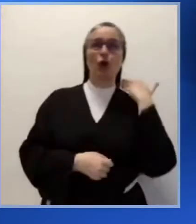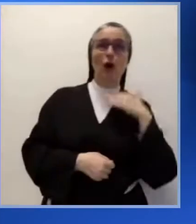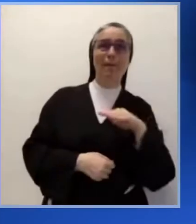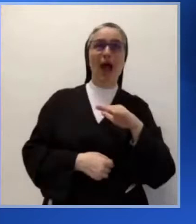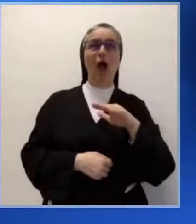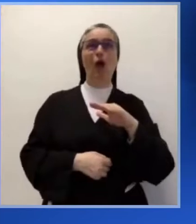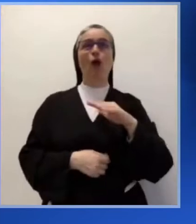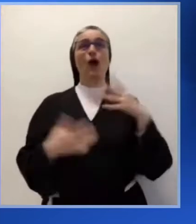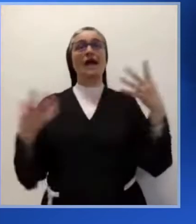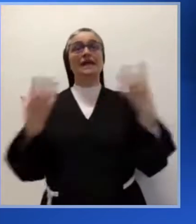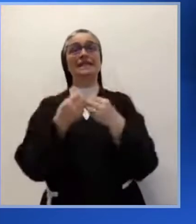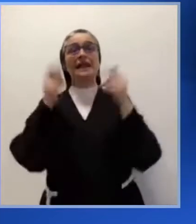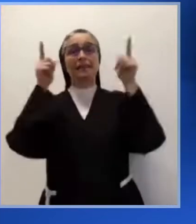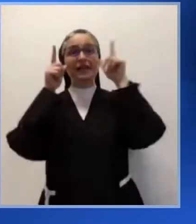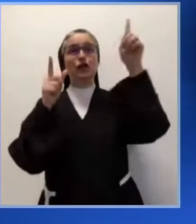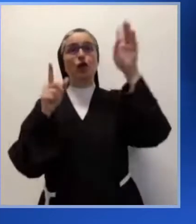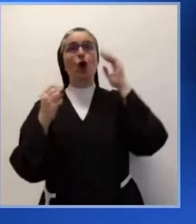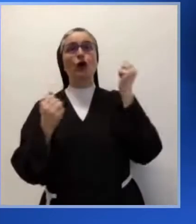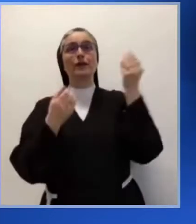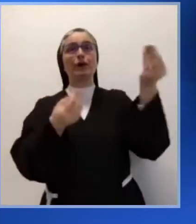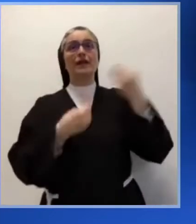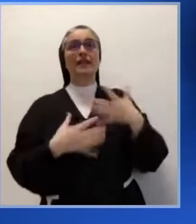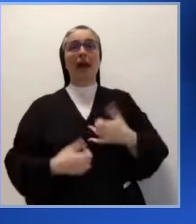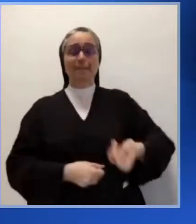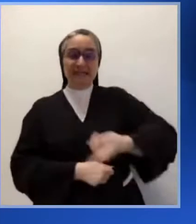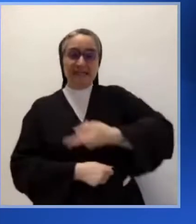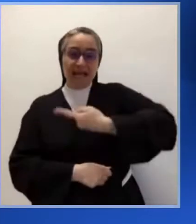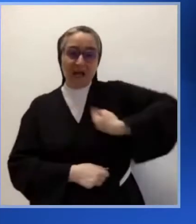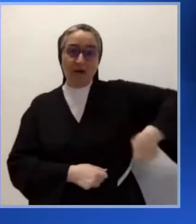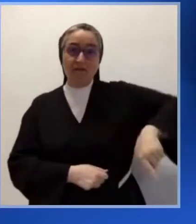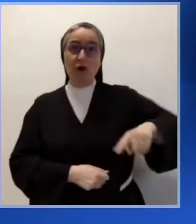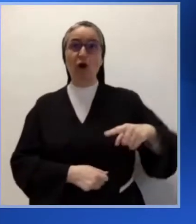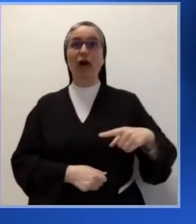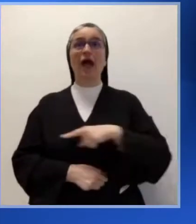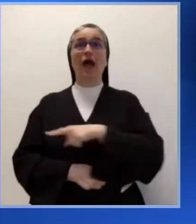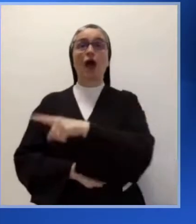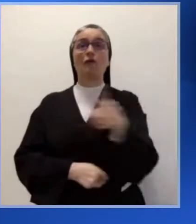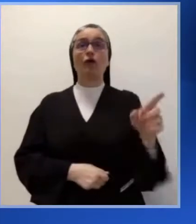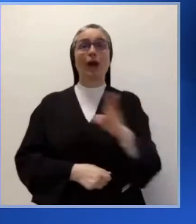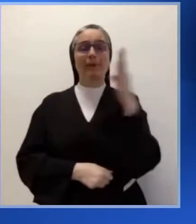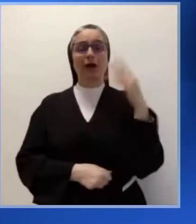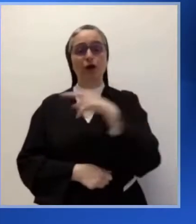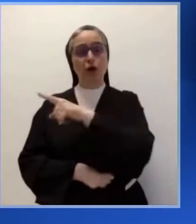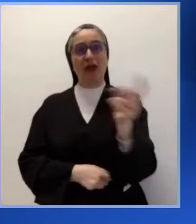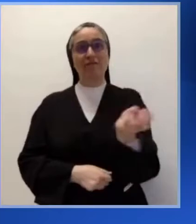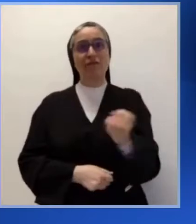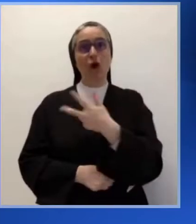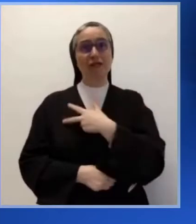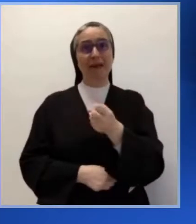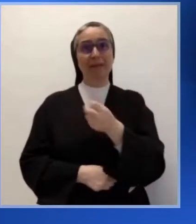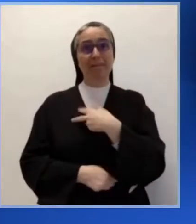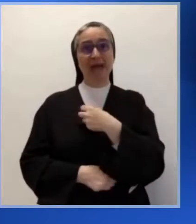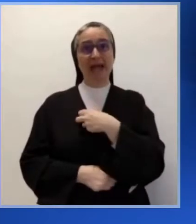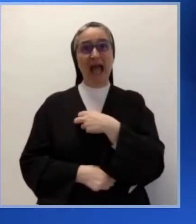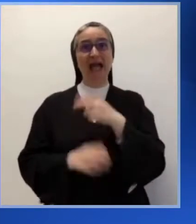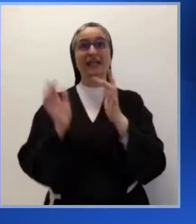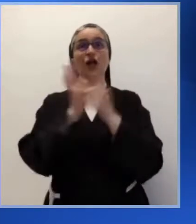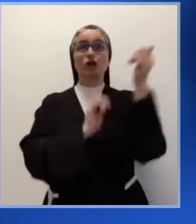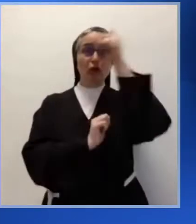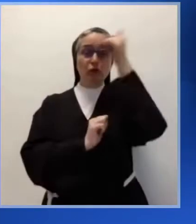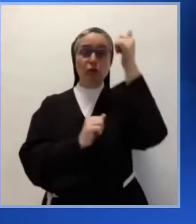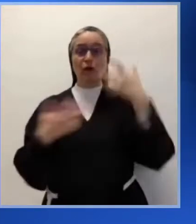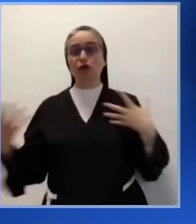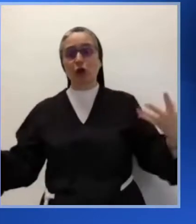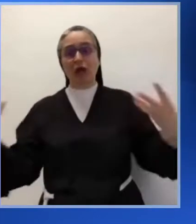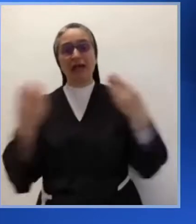Santorum, Miseriatur Vestri, Omnipotens Deus, et dimissis omnibus peccatis vestris,